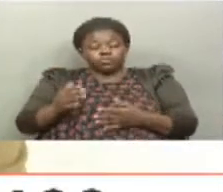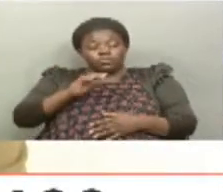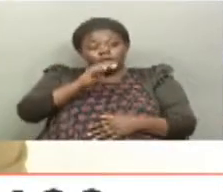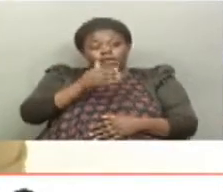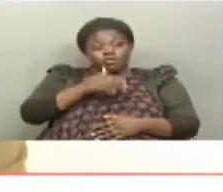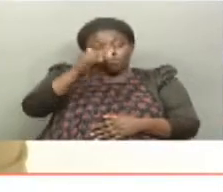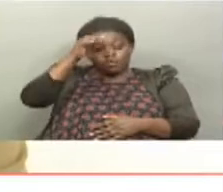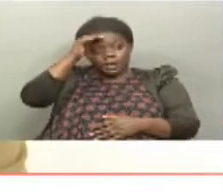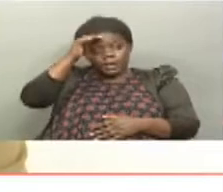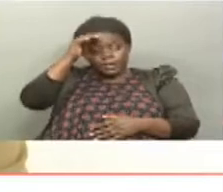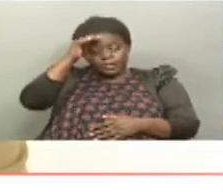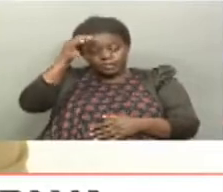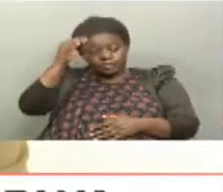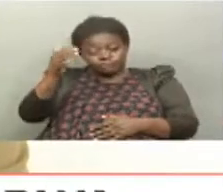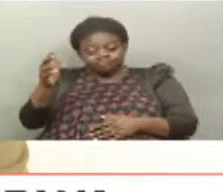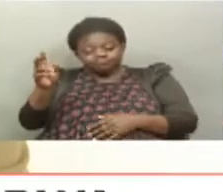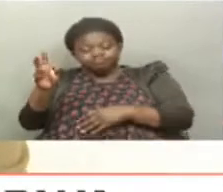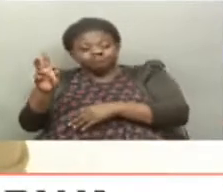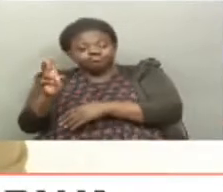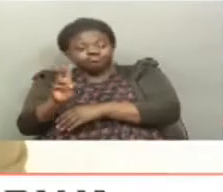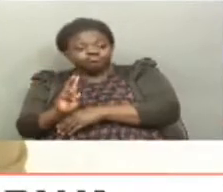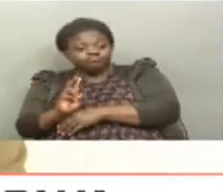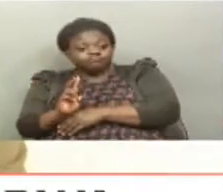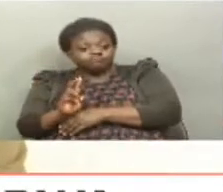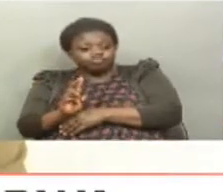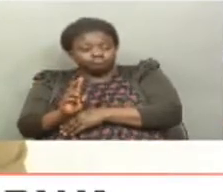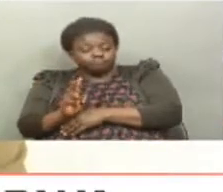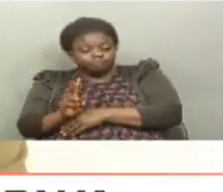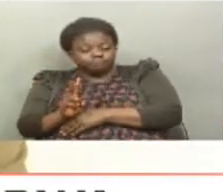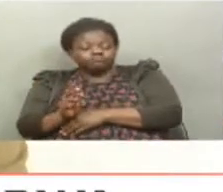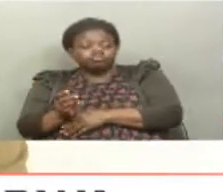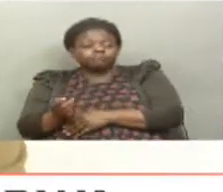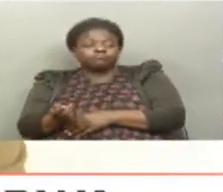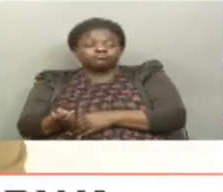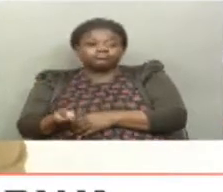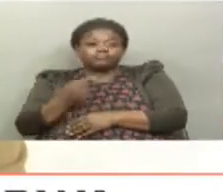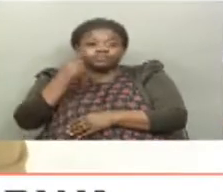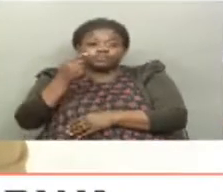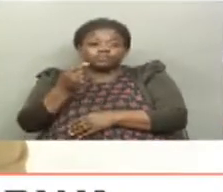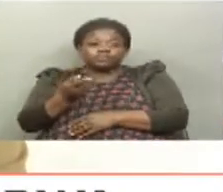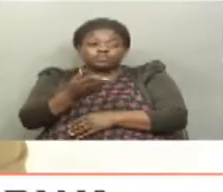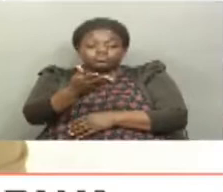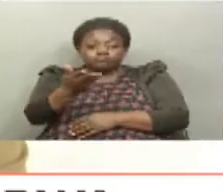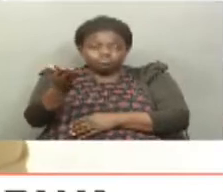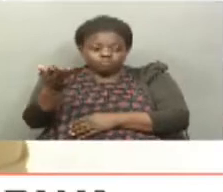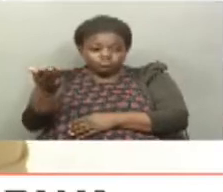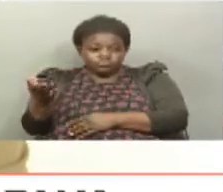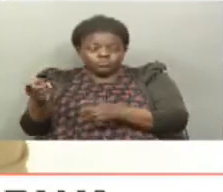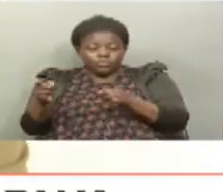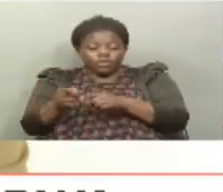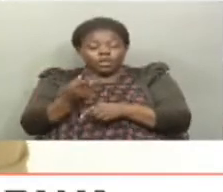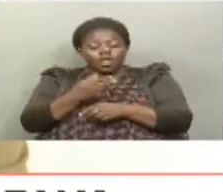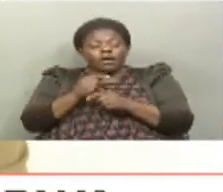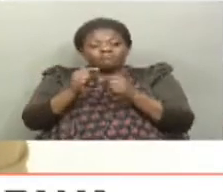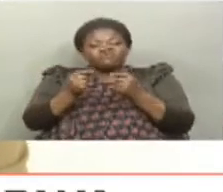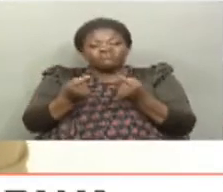abasirikale n'abapoliisi ne bambega awamu n'abakessi. Abajjo okubeerawo tulina ne ttiimu